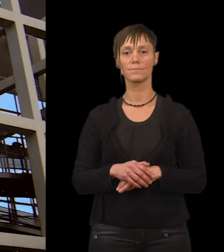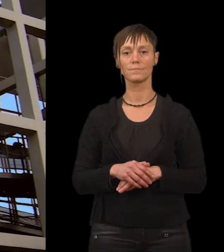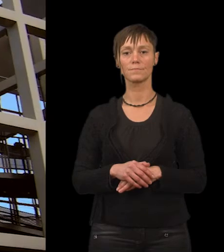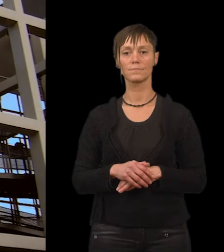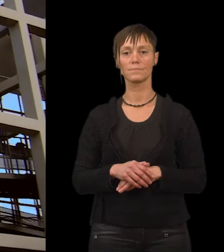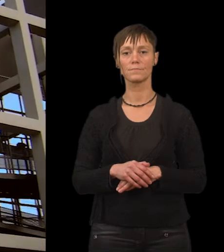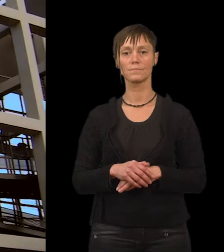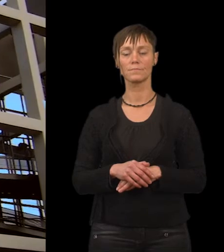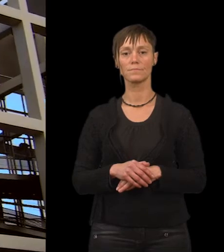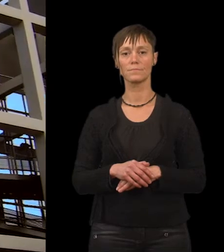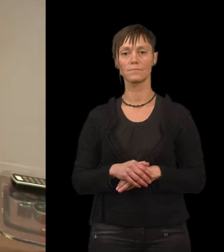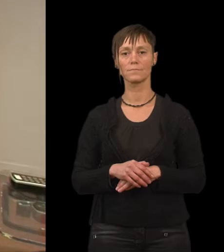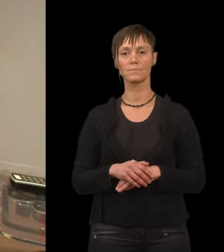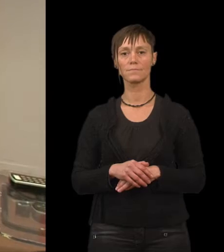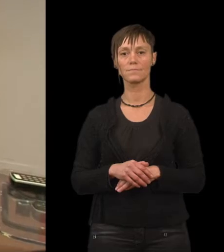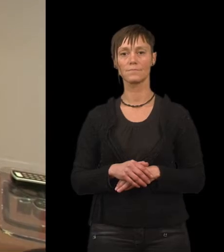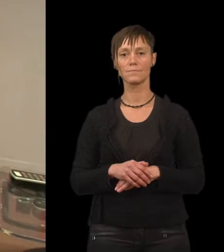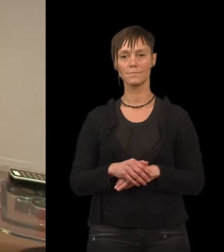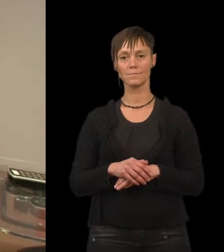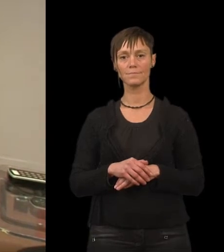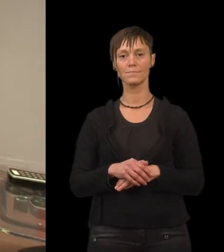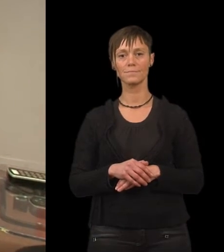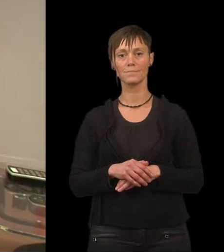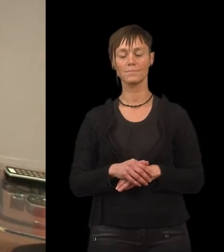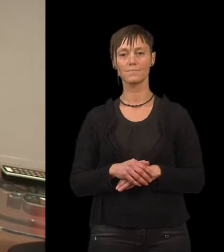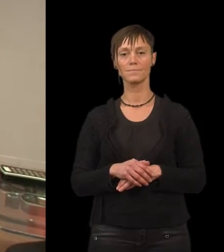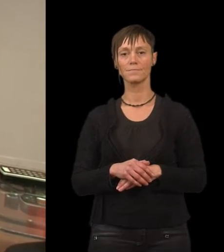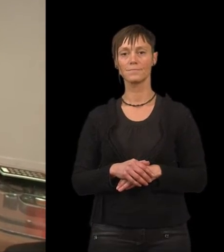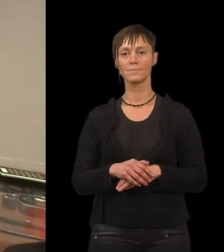Bon, je vais tâcher de faire office. D'accord. C'est Siona qui fait ça, non?